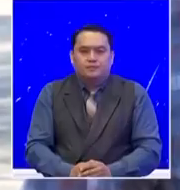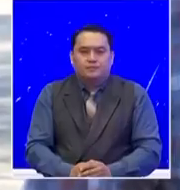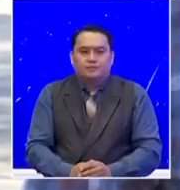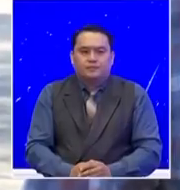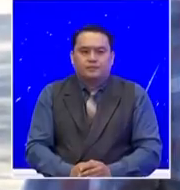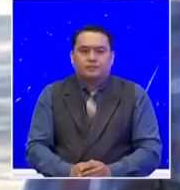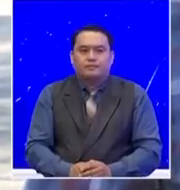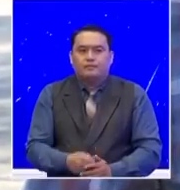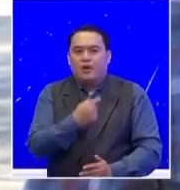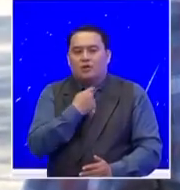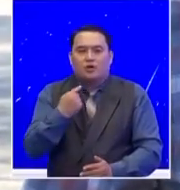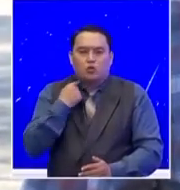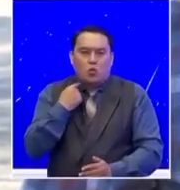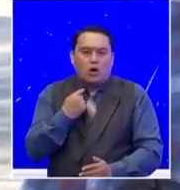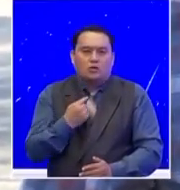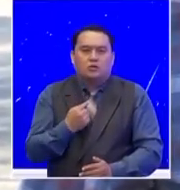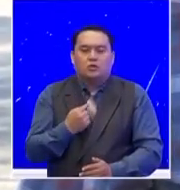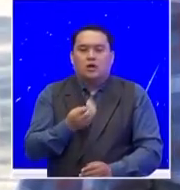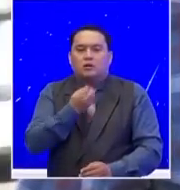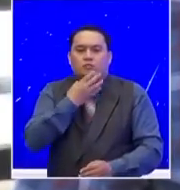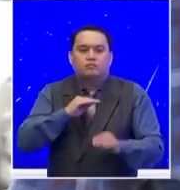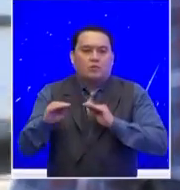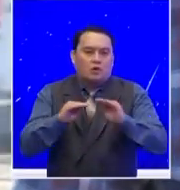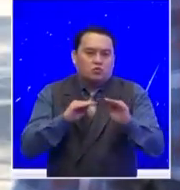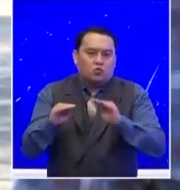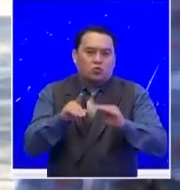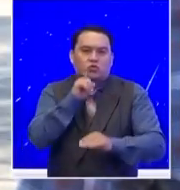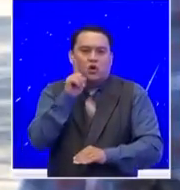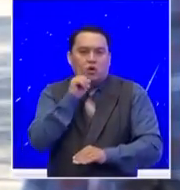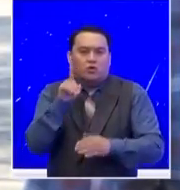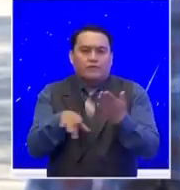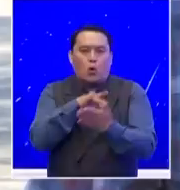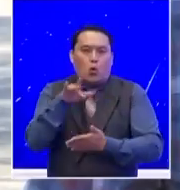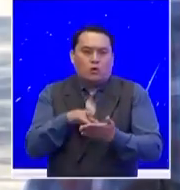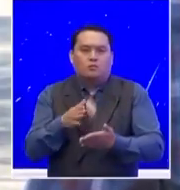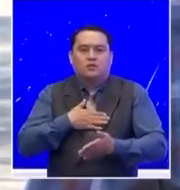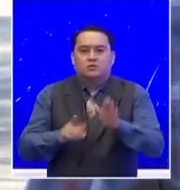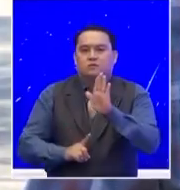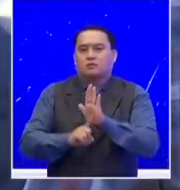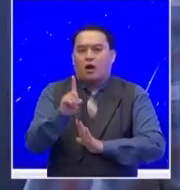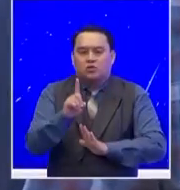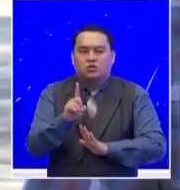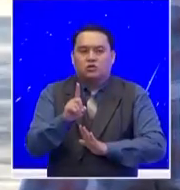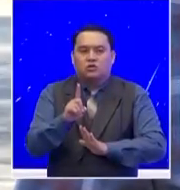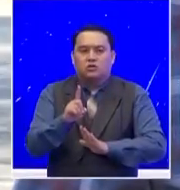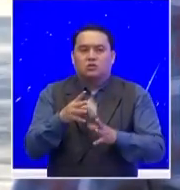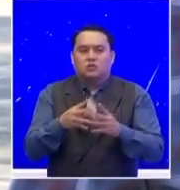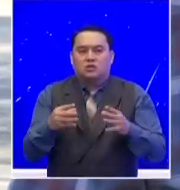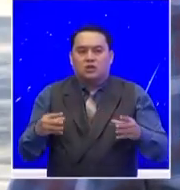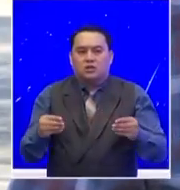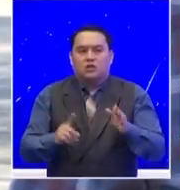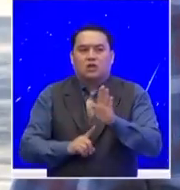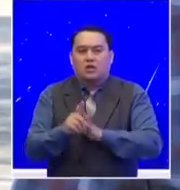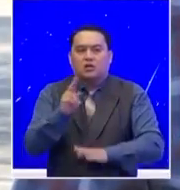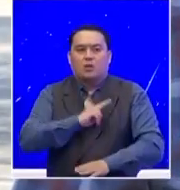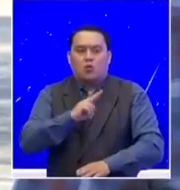В городе Талдыкурган в этом году на благоустройство города мы начали схождение снега. То есть мы